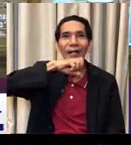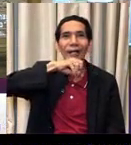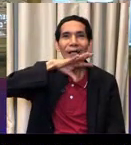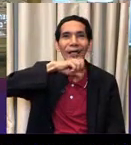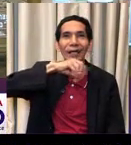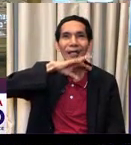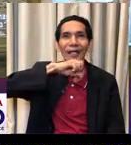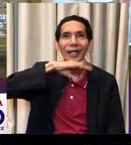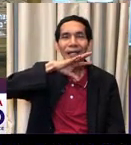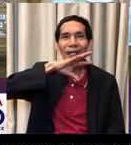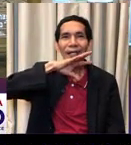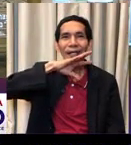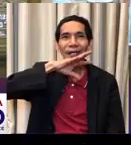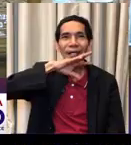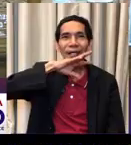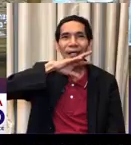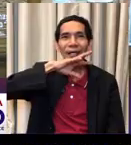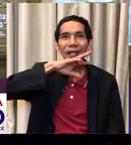Lola.